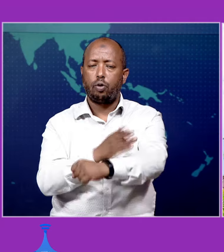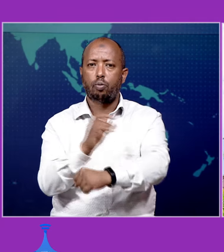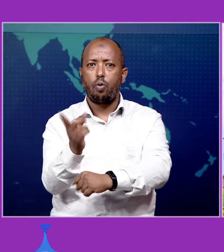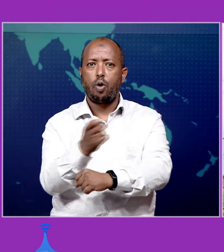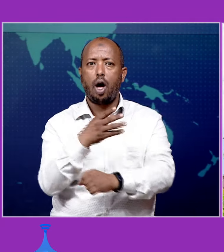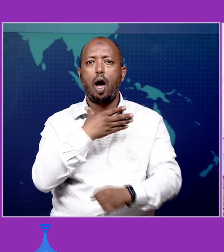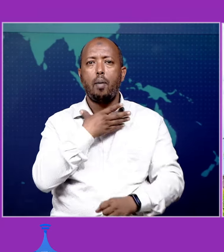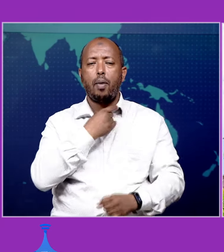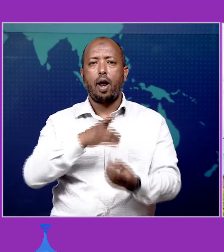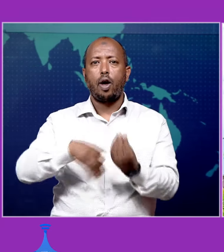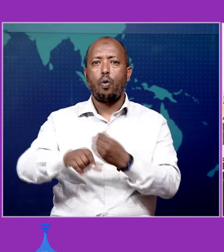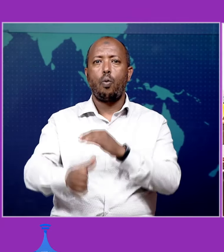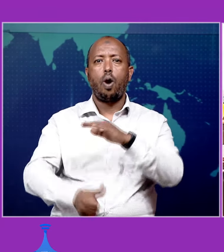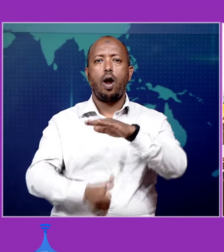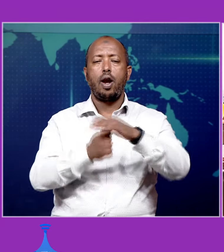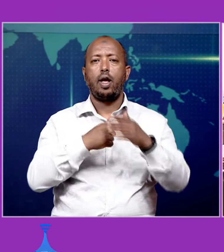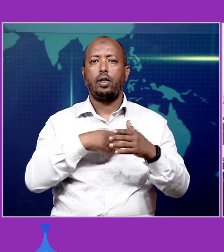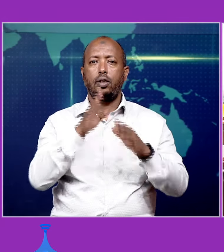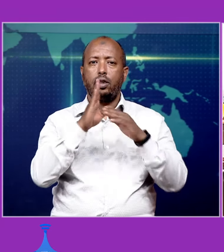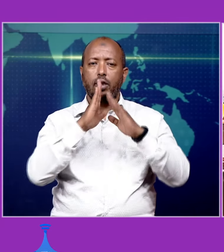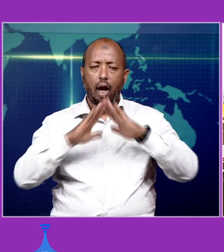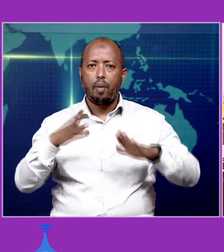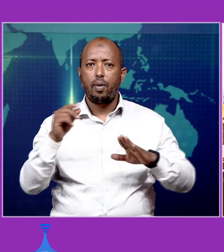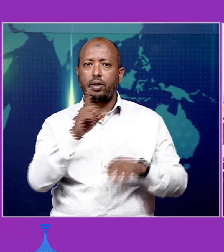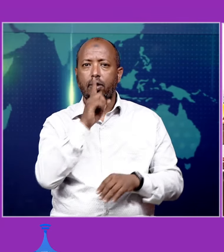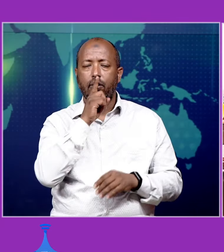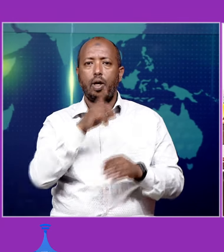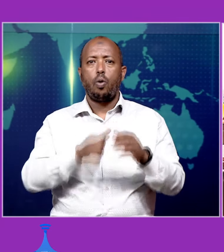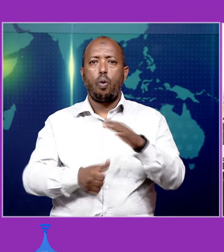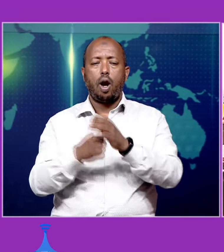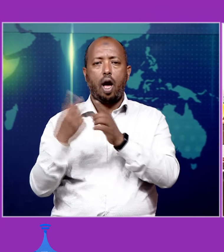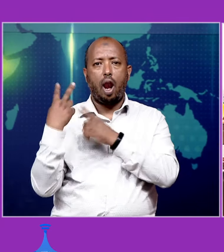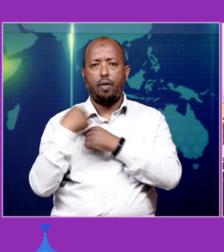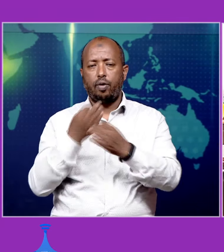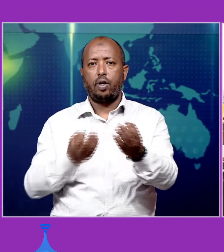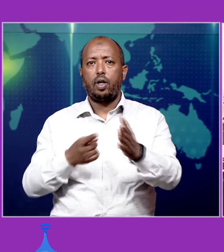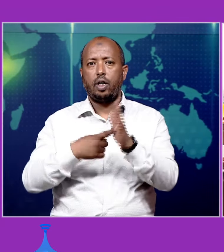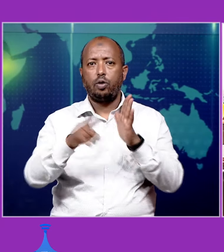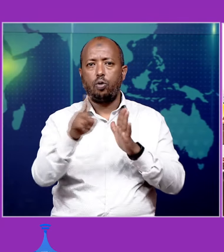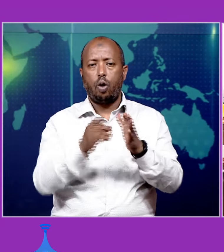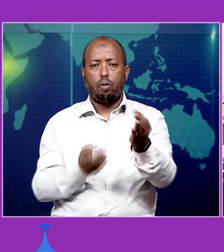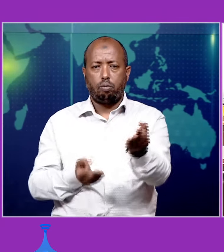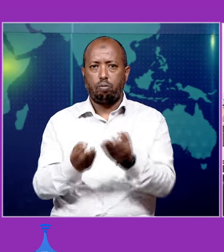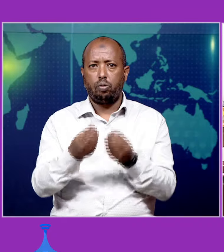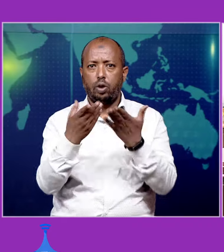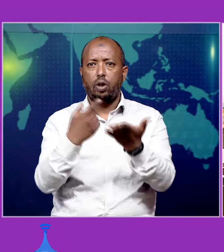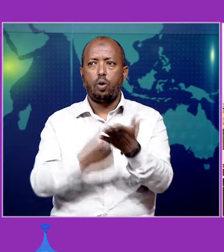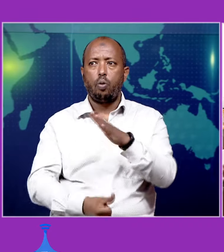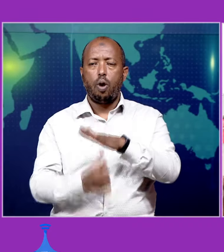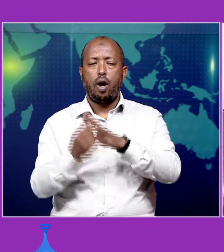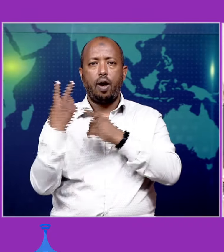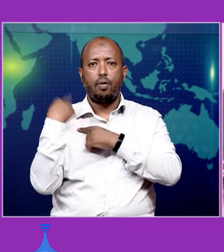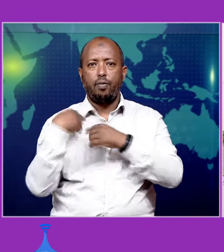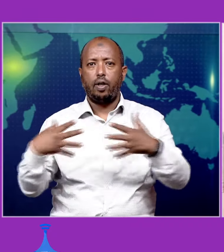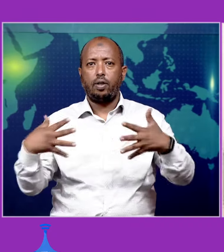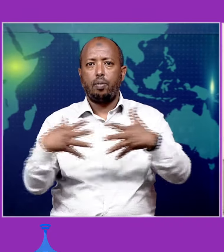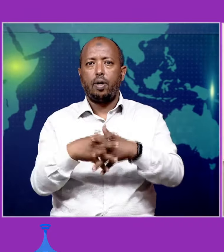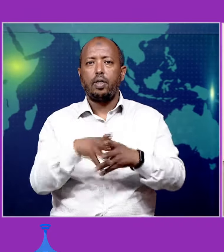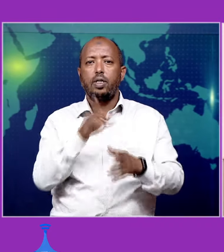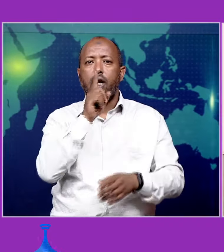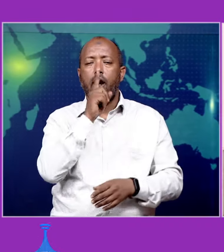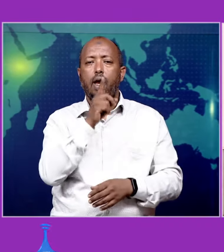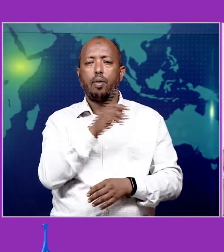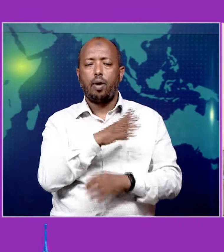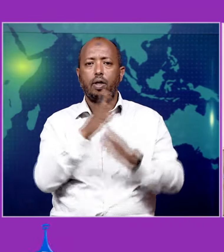የአማራ ክልል ሰላምና ጸጥታ ቢሮ ገልጿል። በምክትል ርዕሰ መስተዳድር ማዕረግ የአስተዳደር ክላስተር አስተባባሪና የሰላምና ጸጥታ